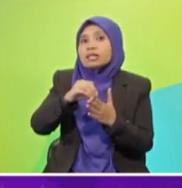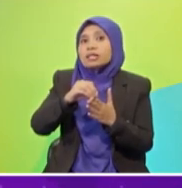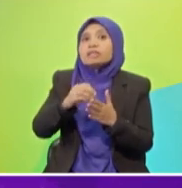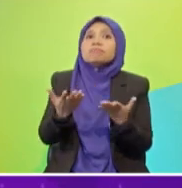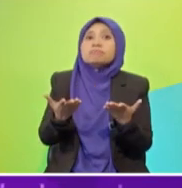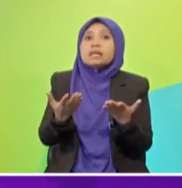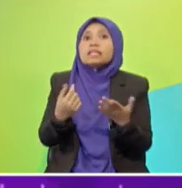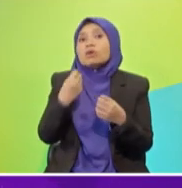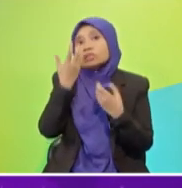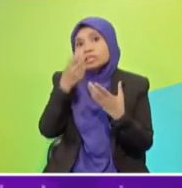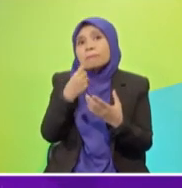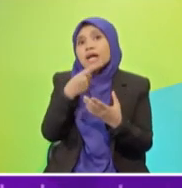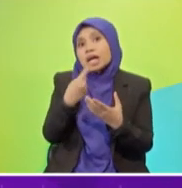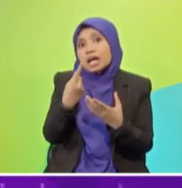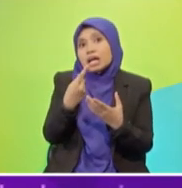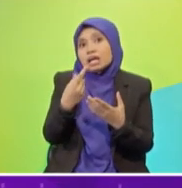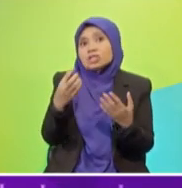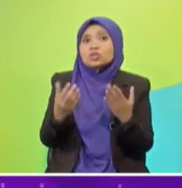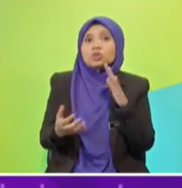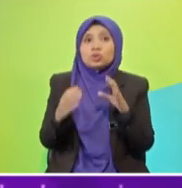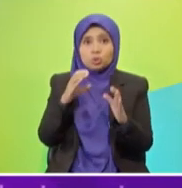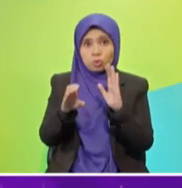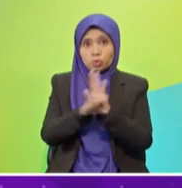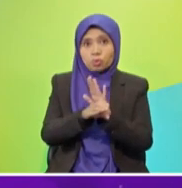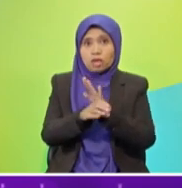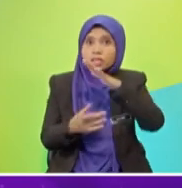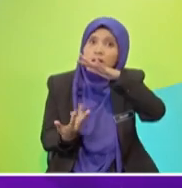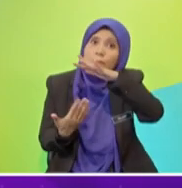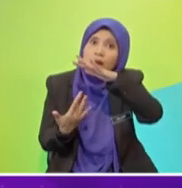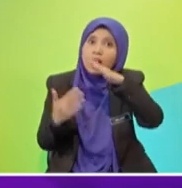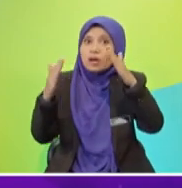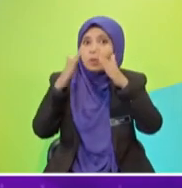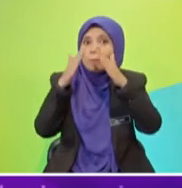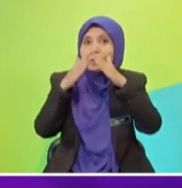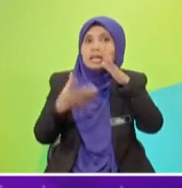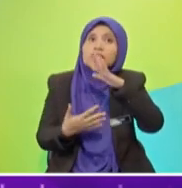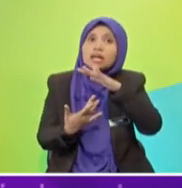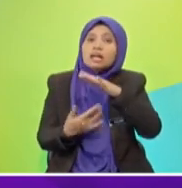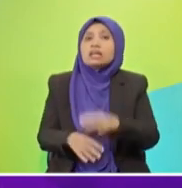kalau contoh kebakaran kebakaran rumah terbakar